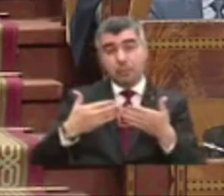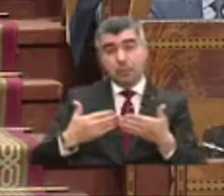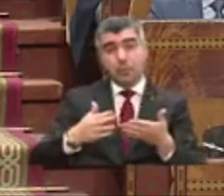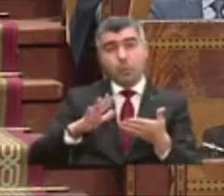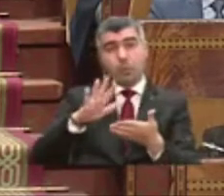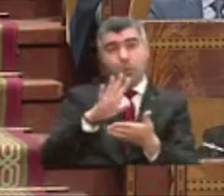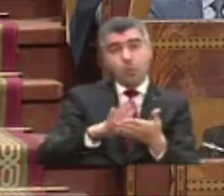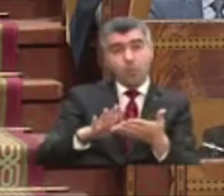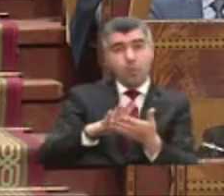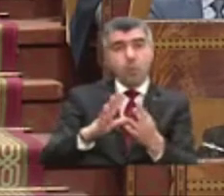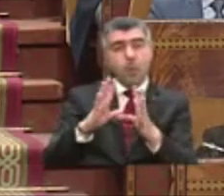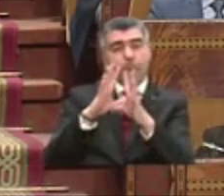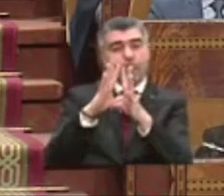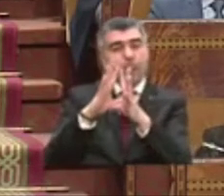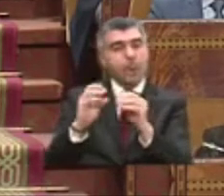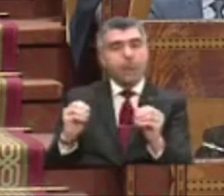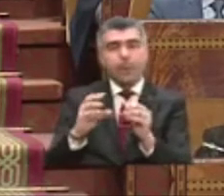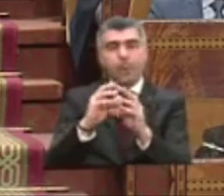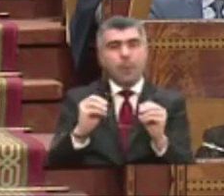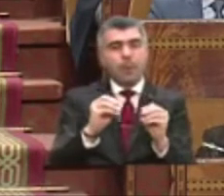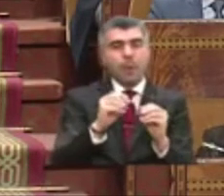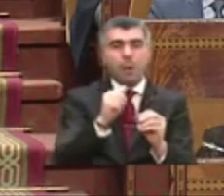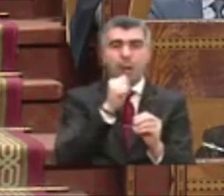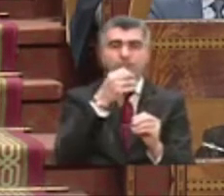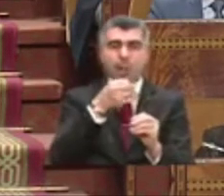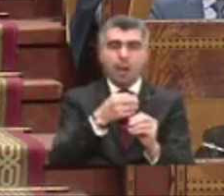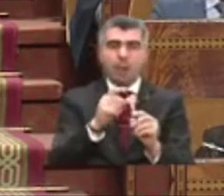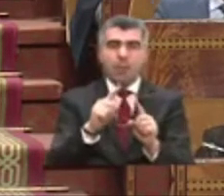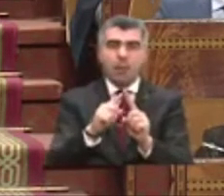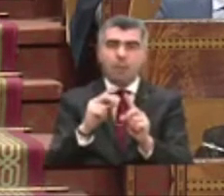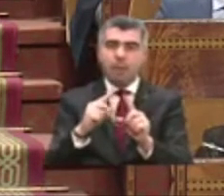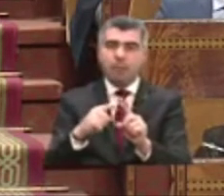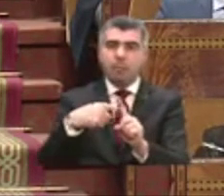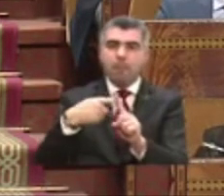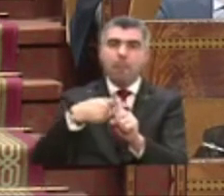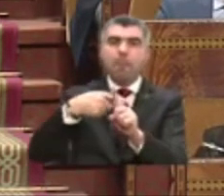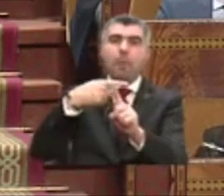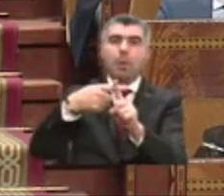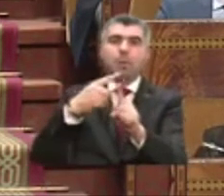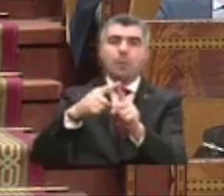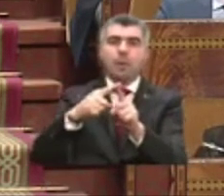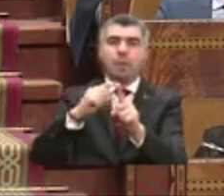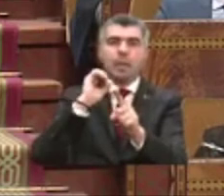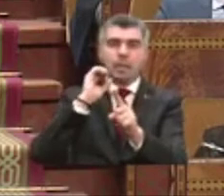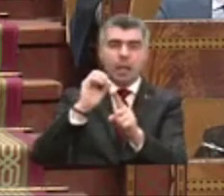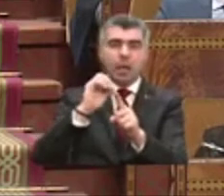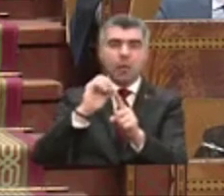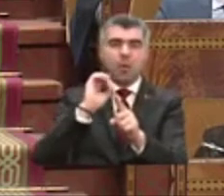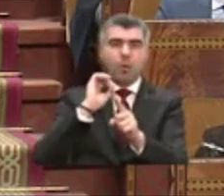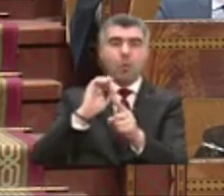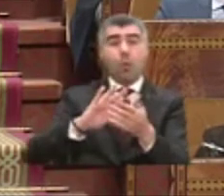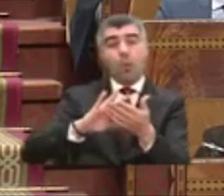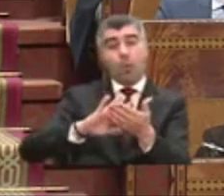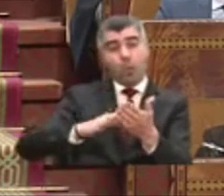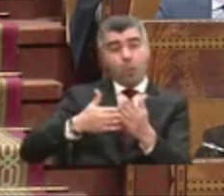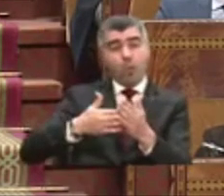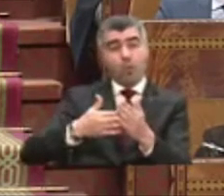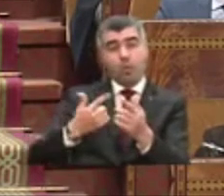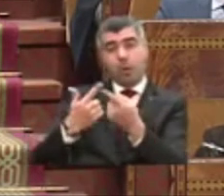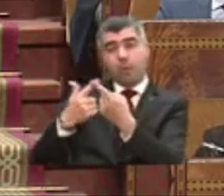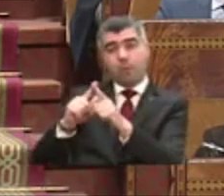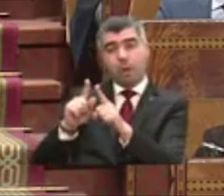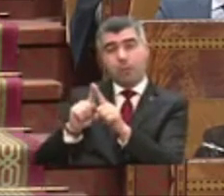مهدده بالجفاف بسبب ندره المياه وارتفاع درجات الحراره بشكل غير مسبوق، الى جانب الاستنزاف الكبير للموارد